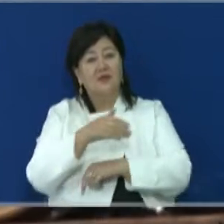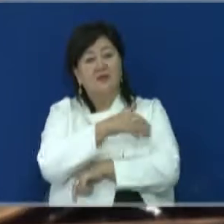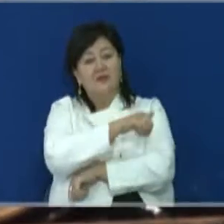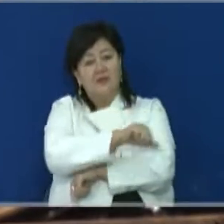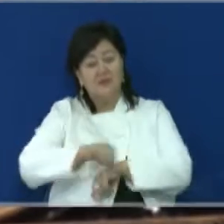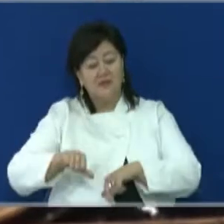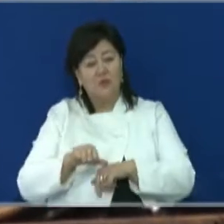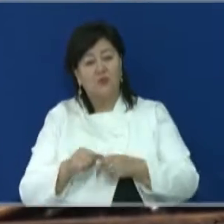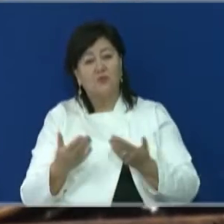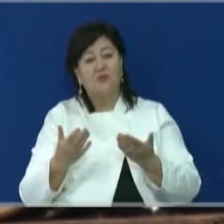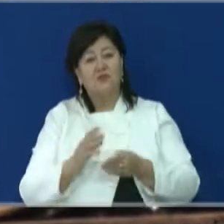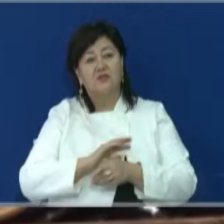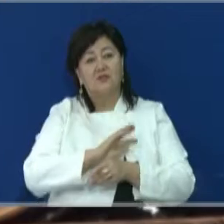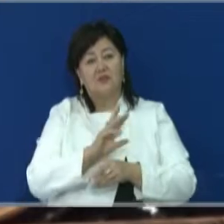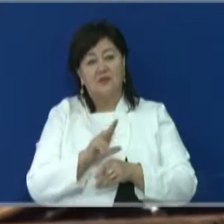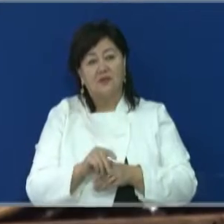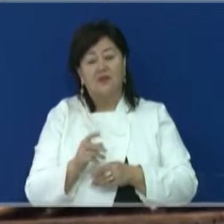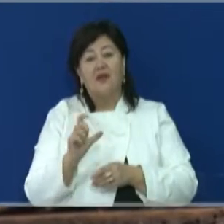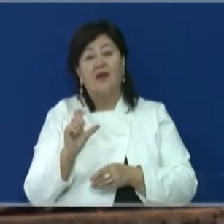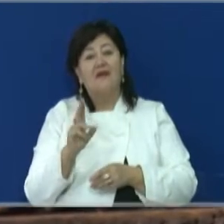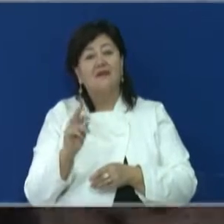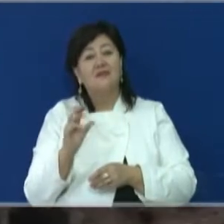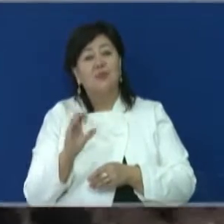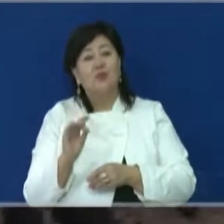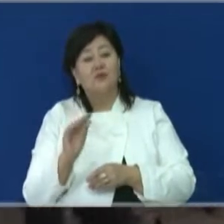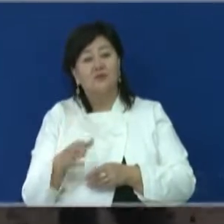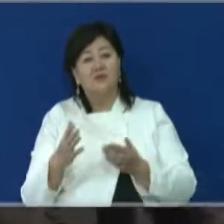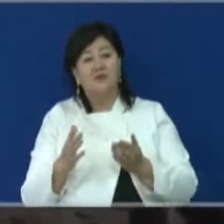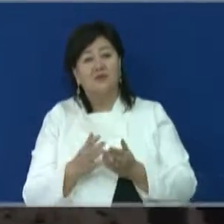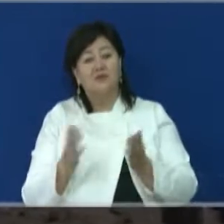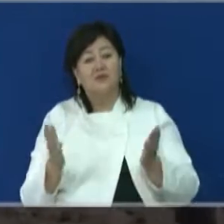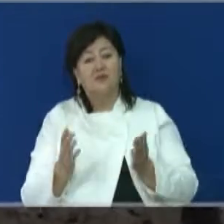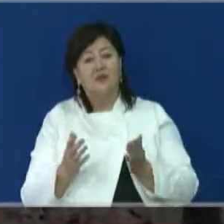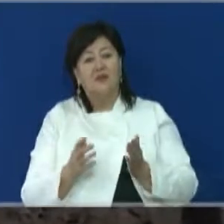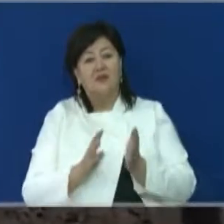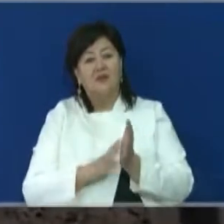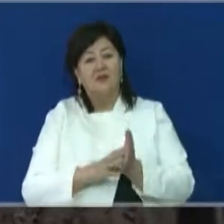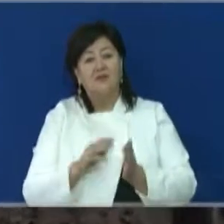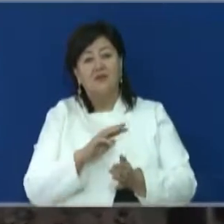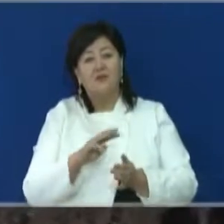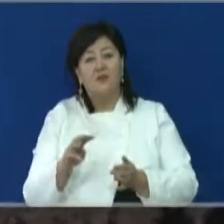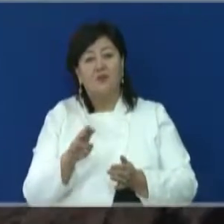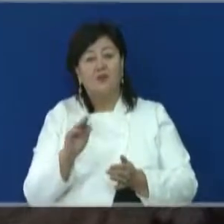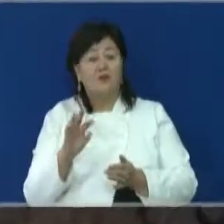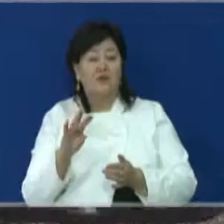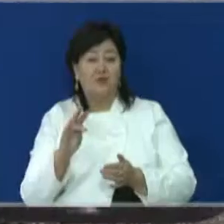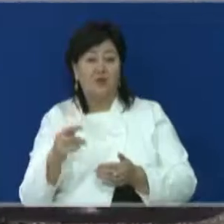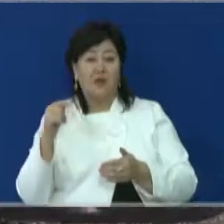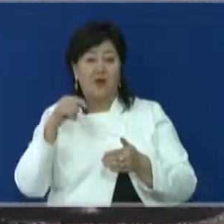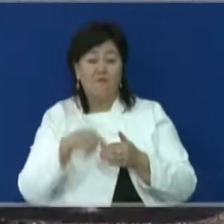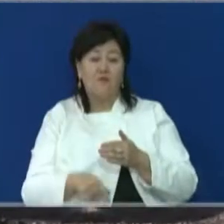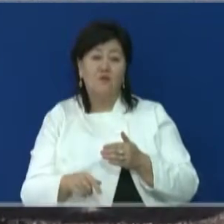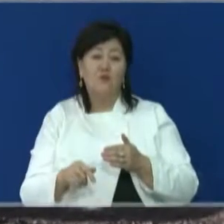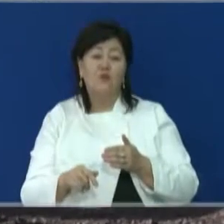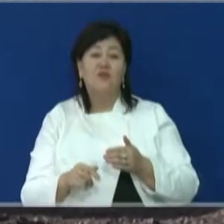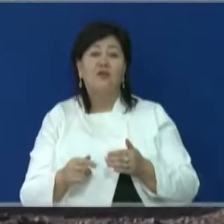99,6%-ға қамтамасыз етті. Экспорт артып 20,9 миллион тоннаға жетті. Ал ішкі нарықта сату көлемі